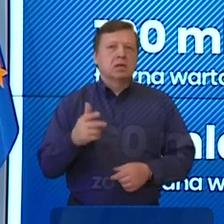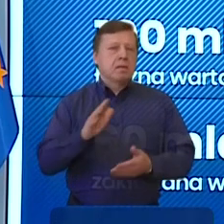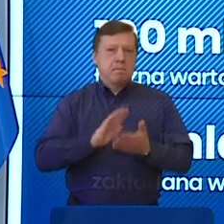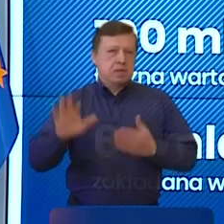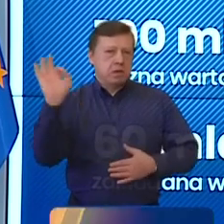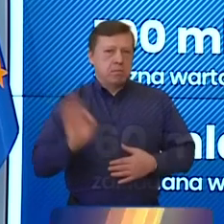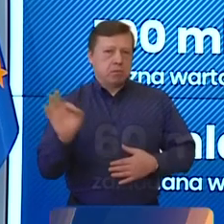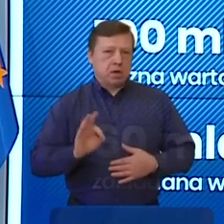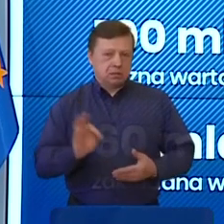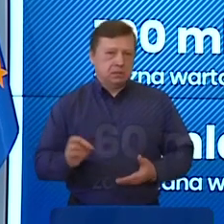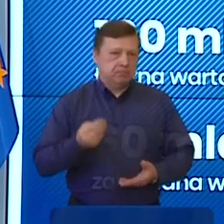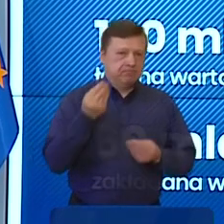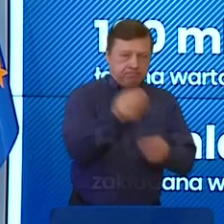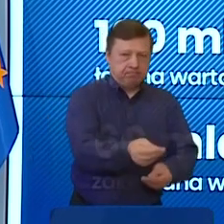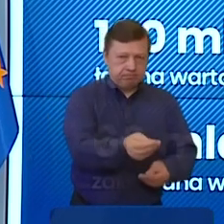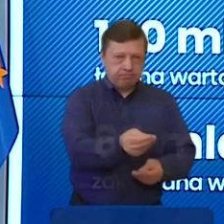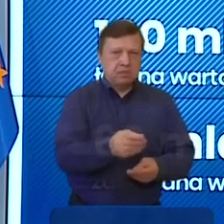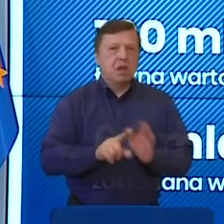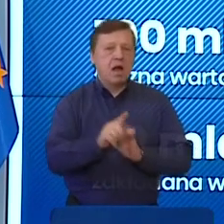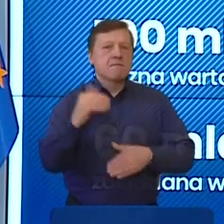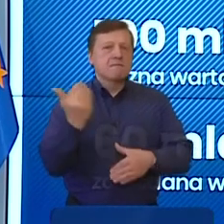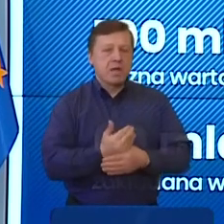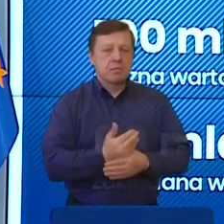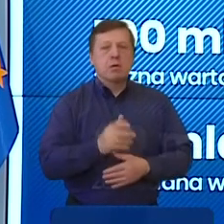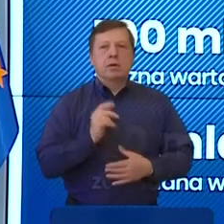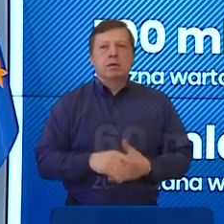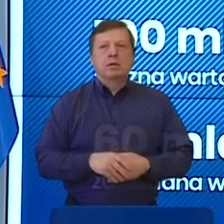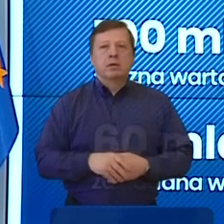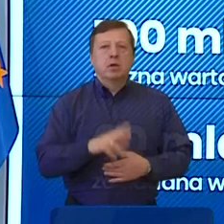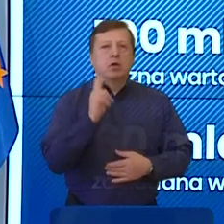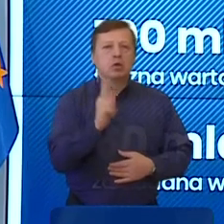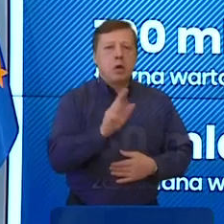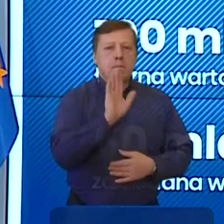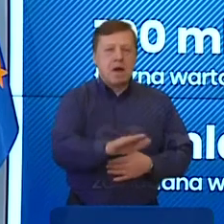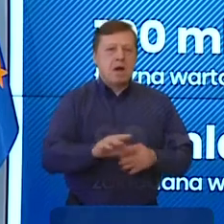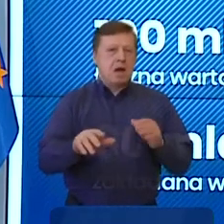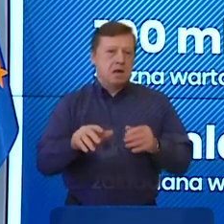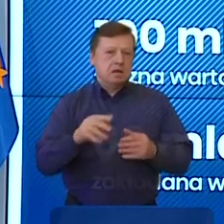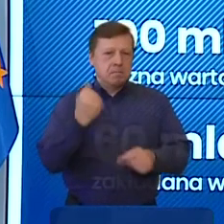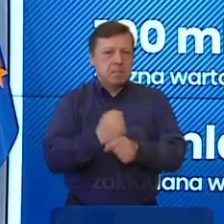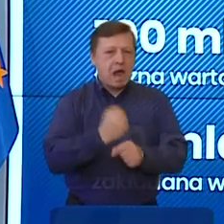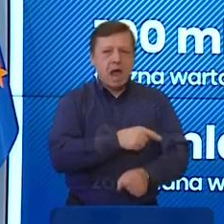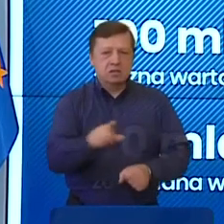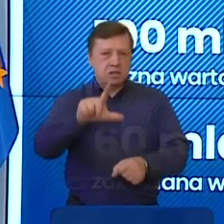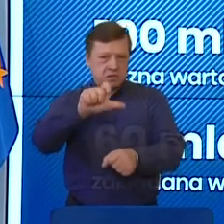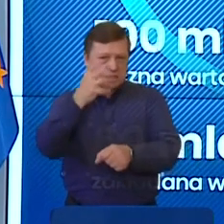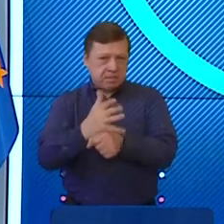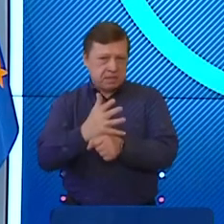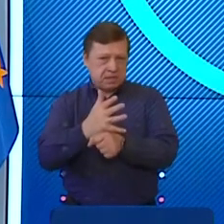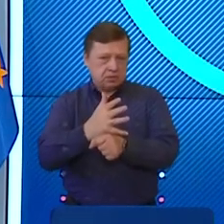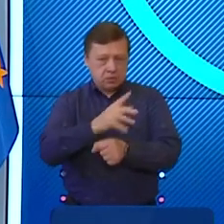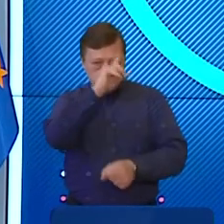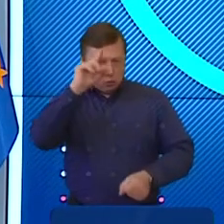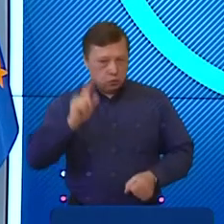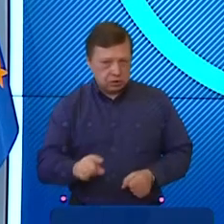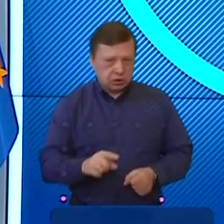subwencji trafią one do firm zatrudniających do 250 pracowników, czyli mikro od